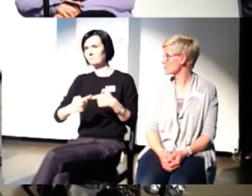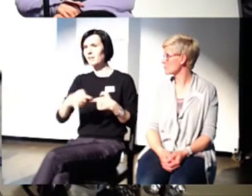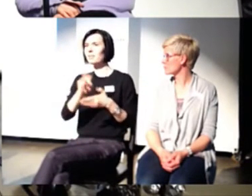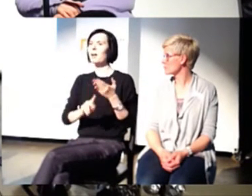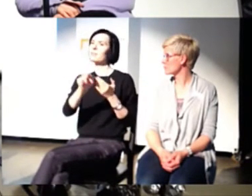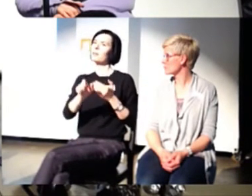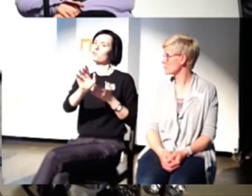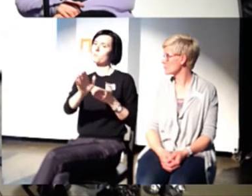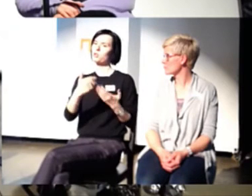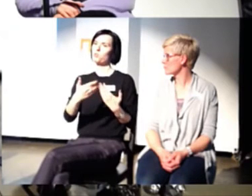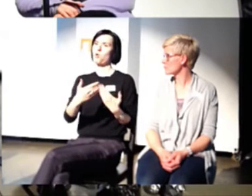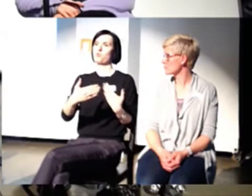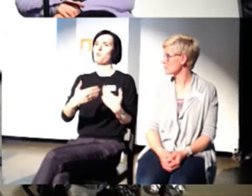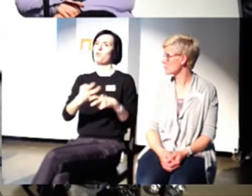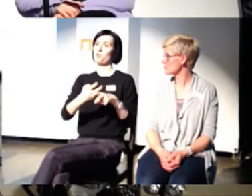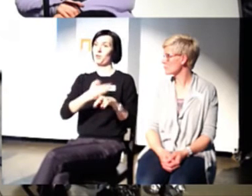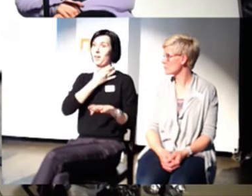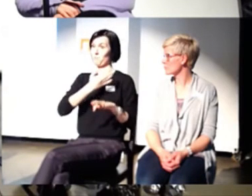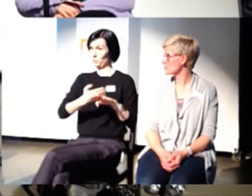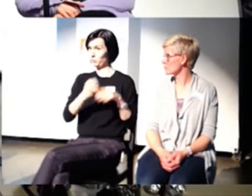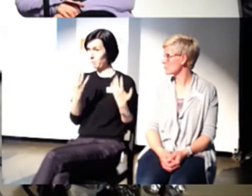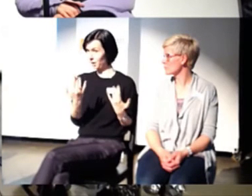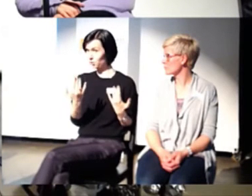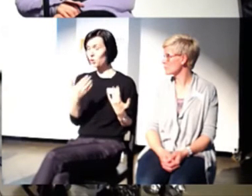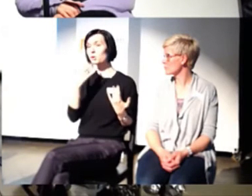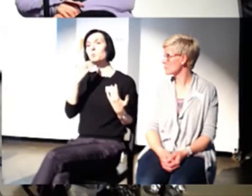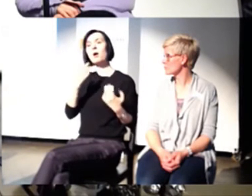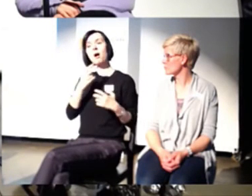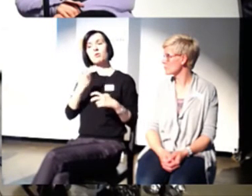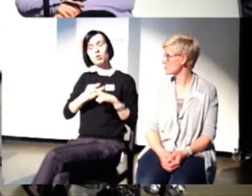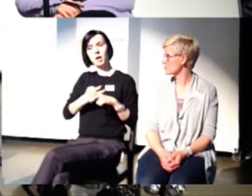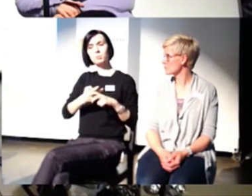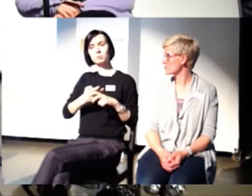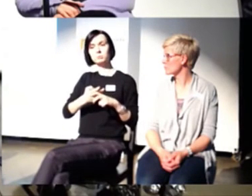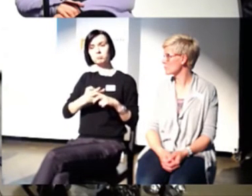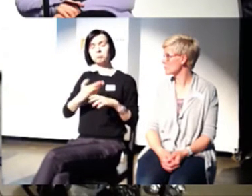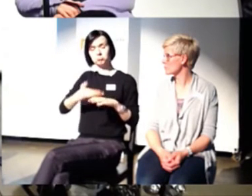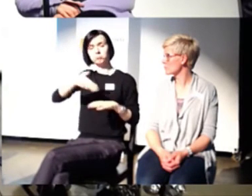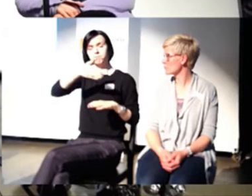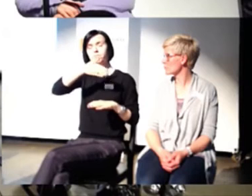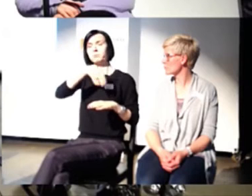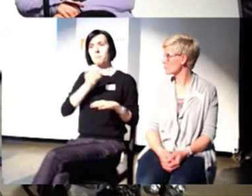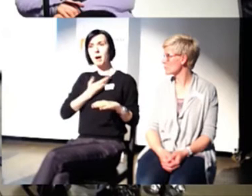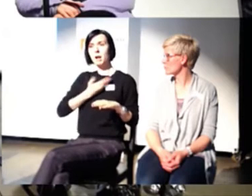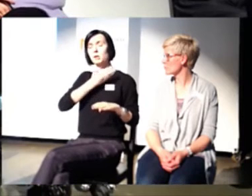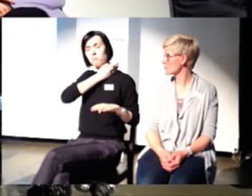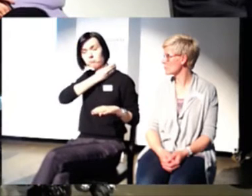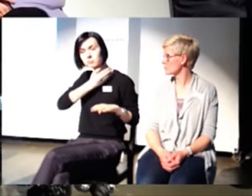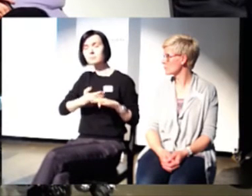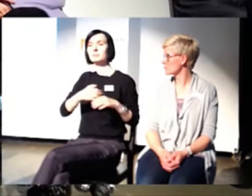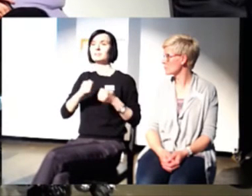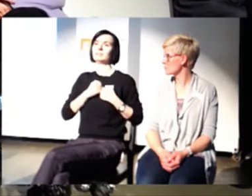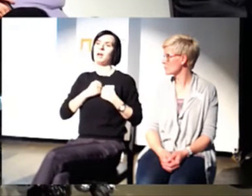työkokemukseen, eli kokeneempi taiteilija saa hieman korkeampi apuraha.